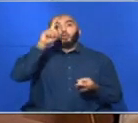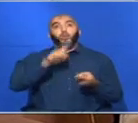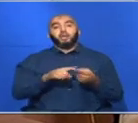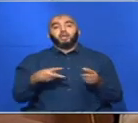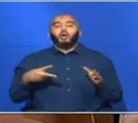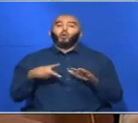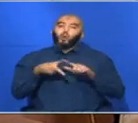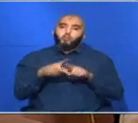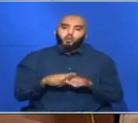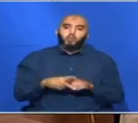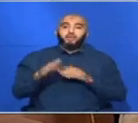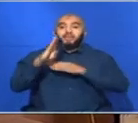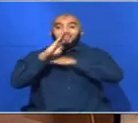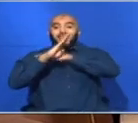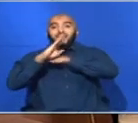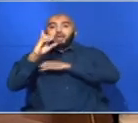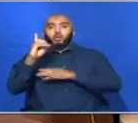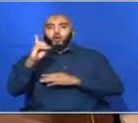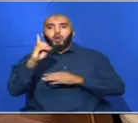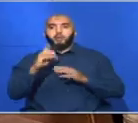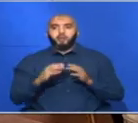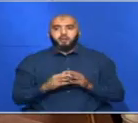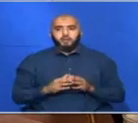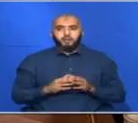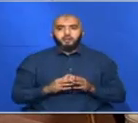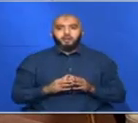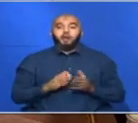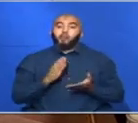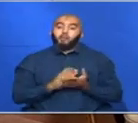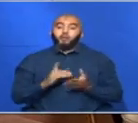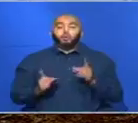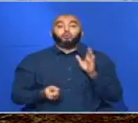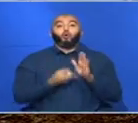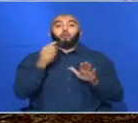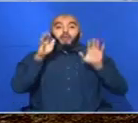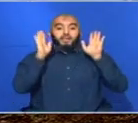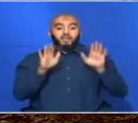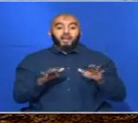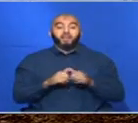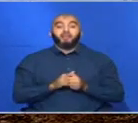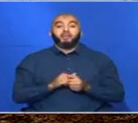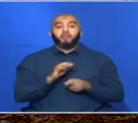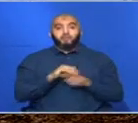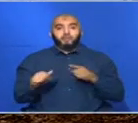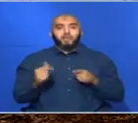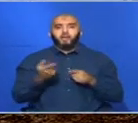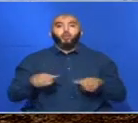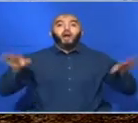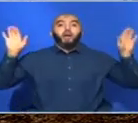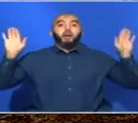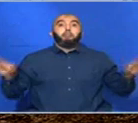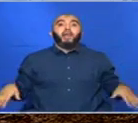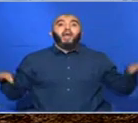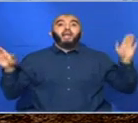ان الظهر هو اول صلاه صلاها جبريل عليه الصلاه والسلام بسيدنا محمد صلى الله عليه